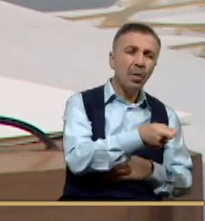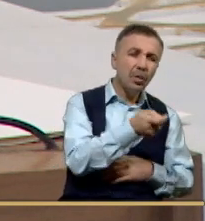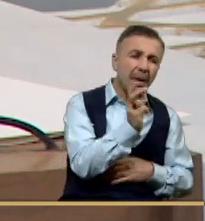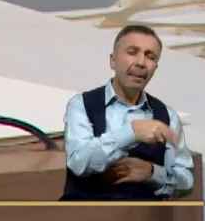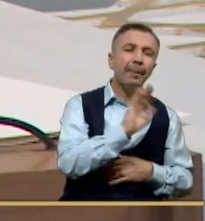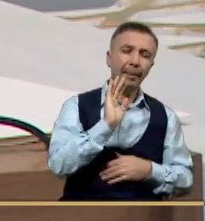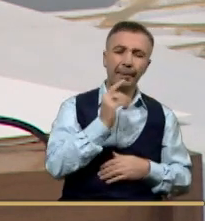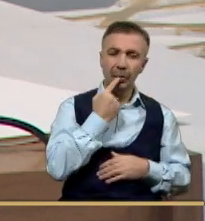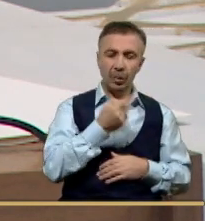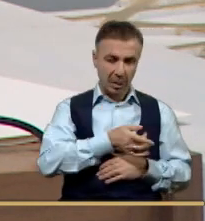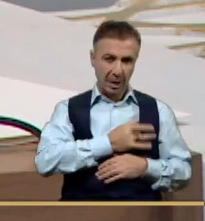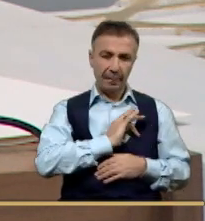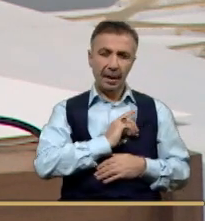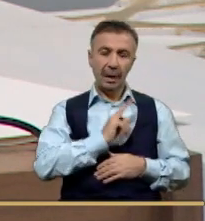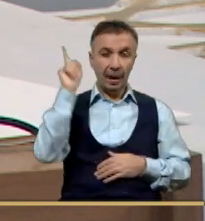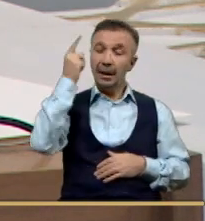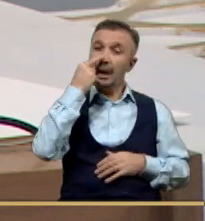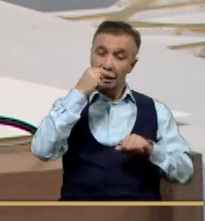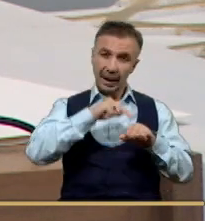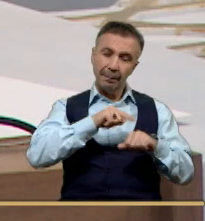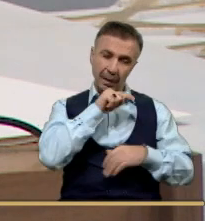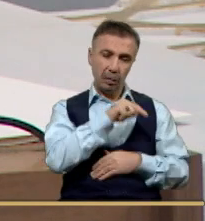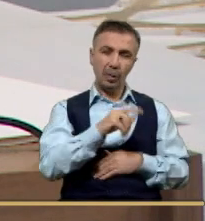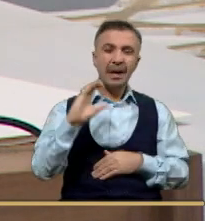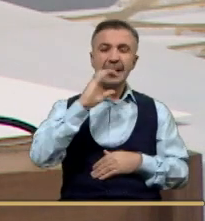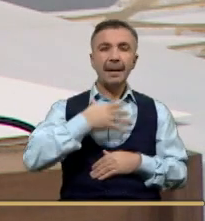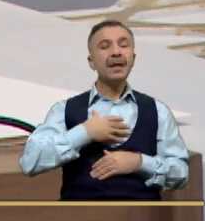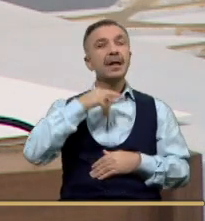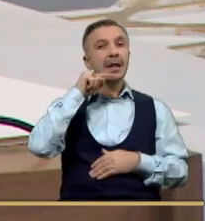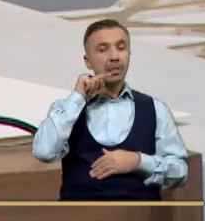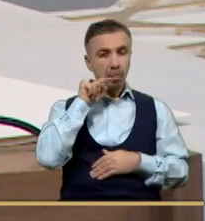İşte iman budur. İşte İslam budur.